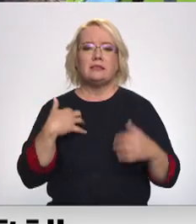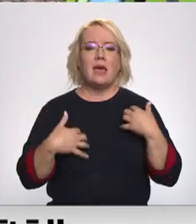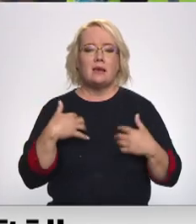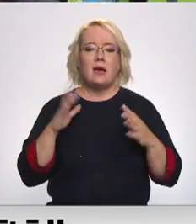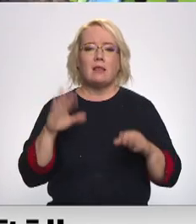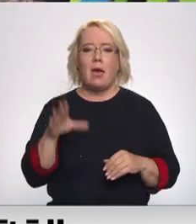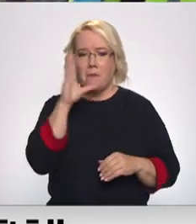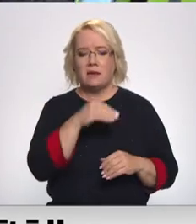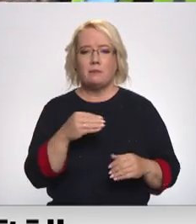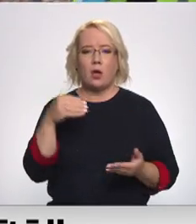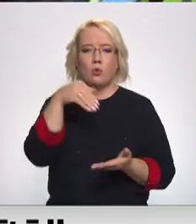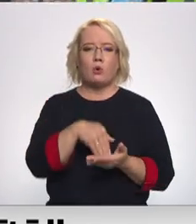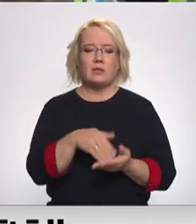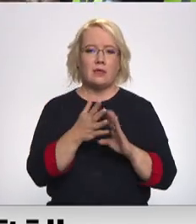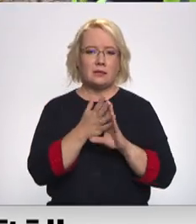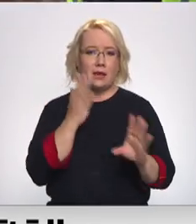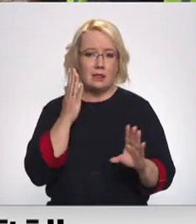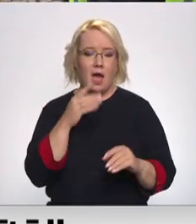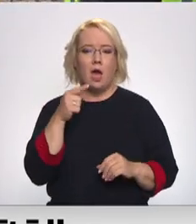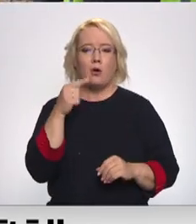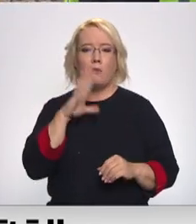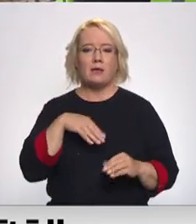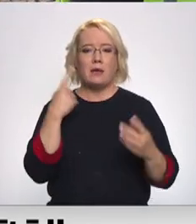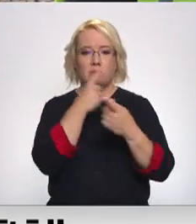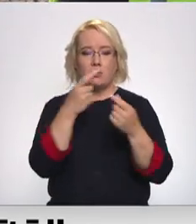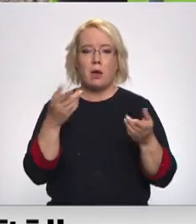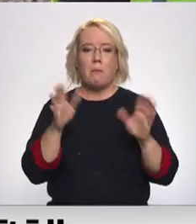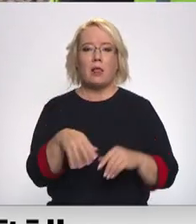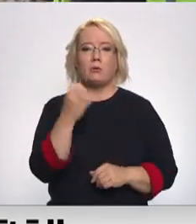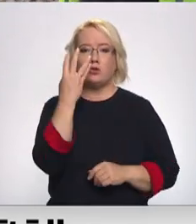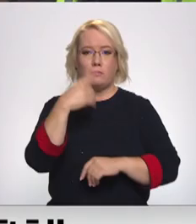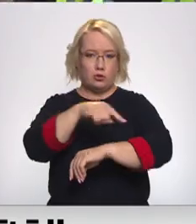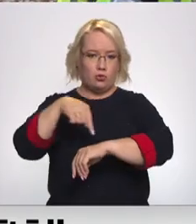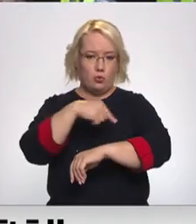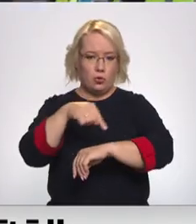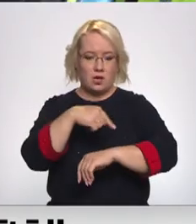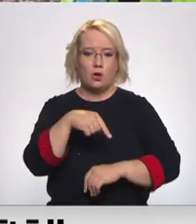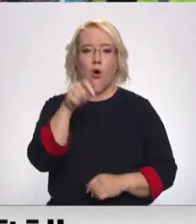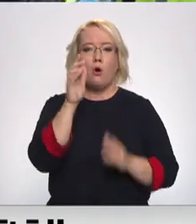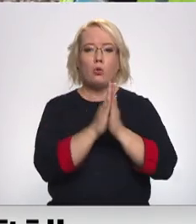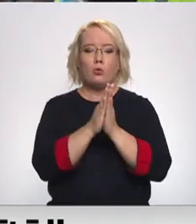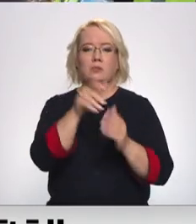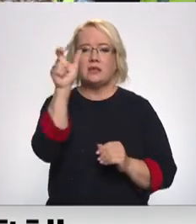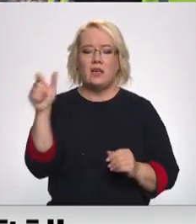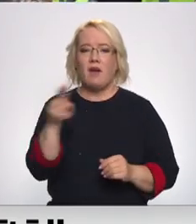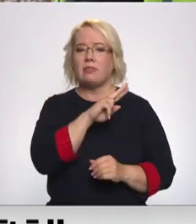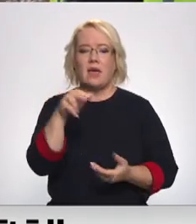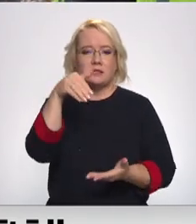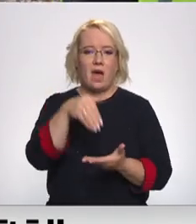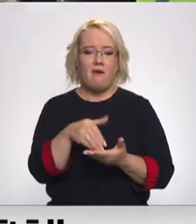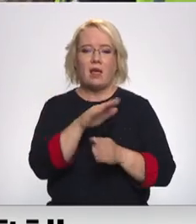pagūtu iestāties rindas galā, tāpēc, ka tad jau ziņoja, ka atlikušas 14 stundas, un principā lūdzu cilvēks vairs to nedarīt, lai nebūtu